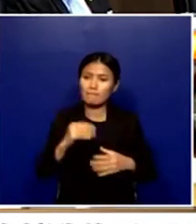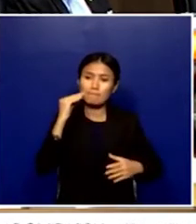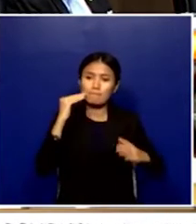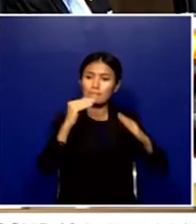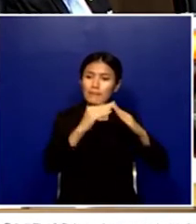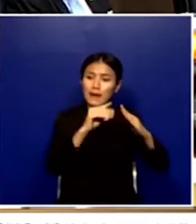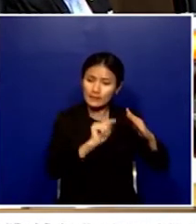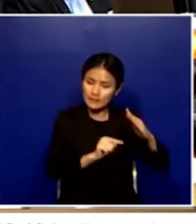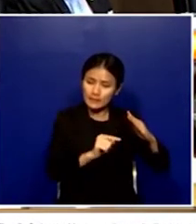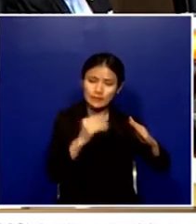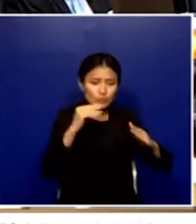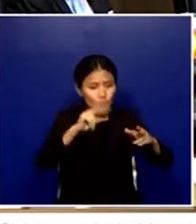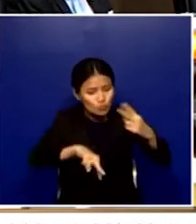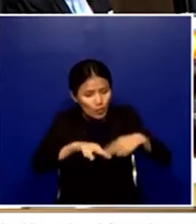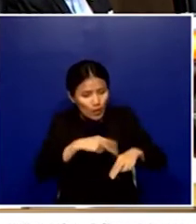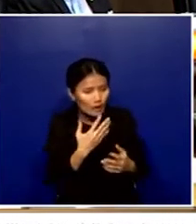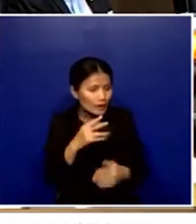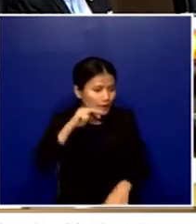นการบรรุงรักษา